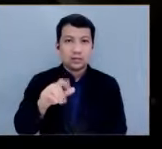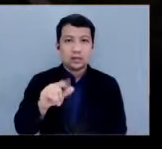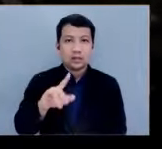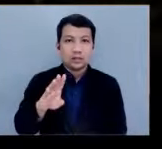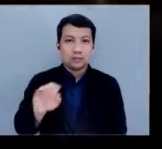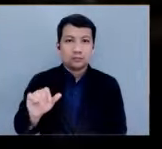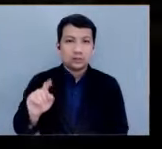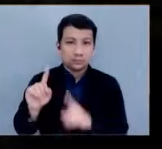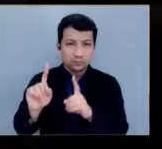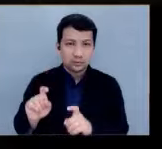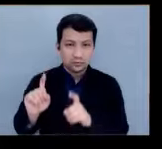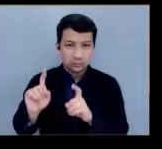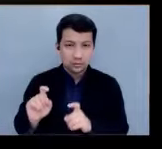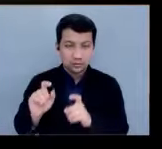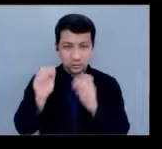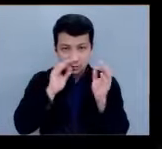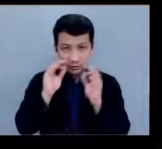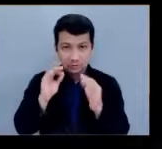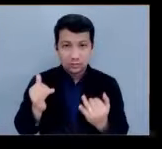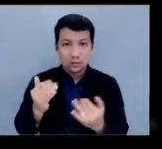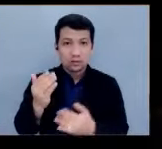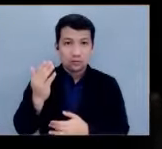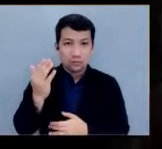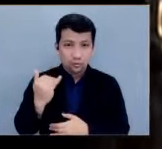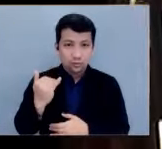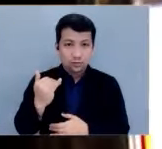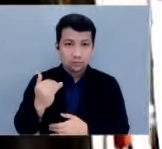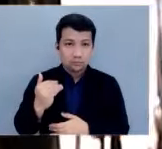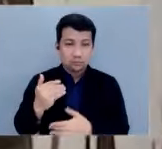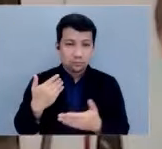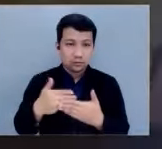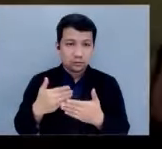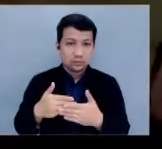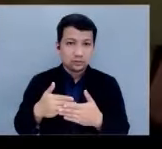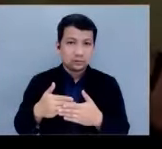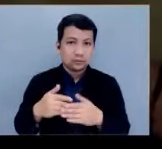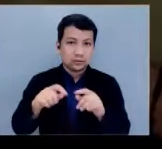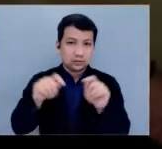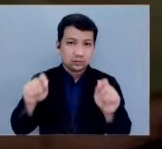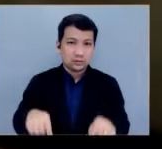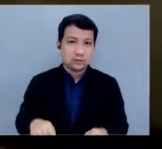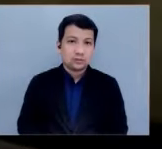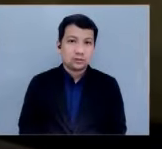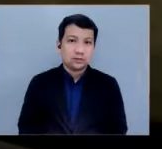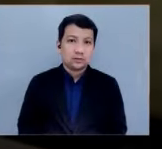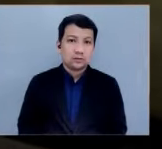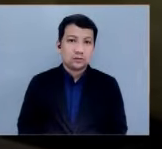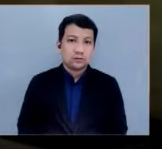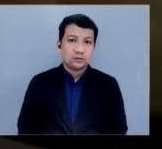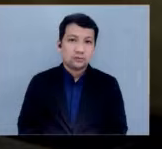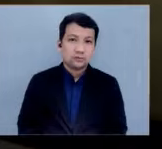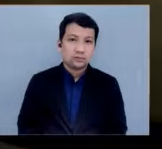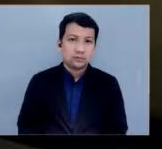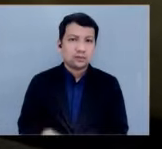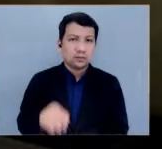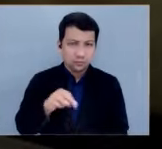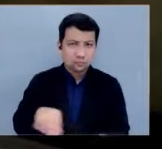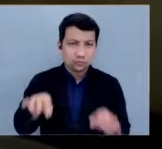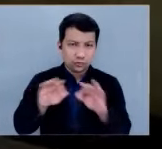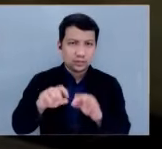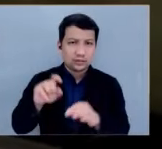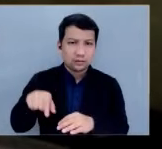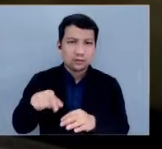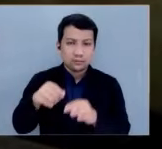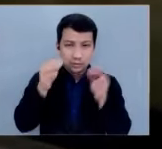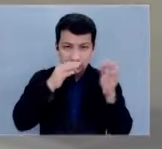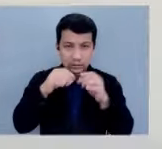na isinasagawa lalo kapag peak season sa mga terminal. Ano ko naman patulang pa drug test kasi para patunayan ko na